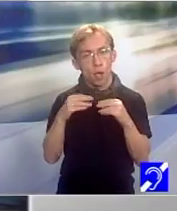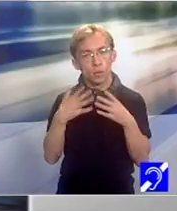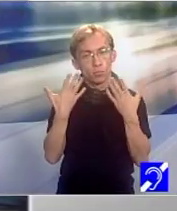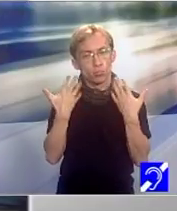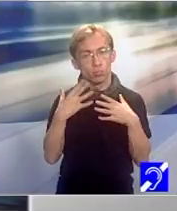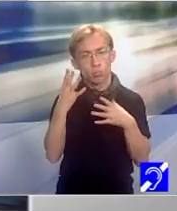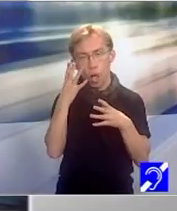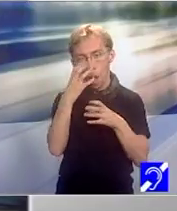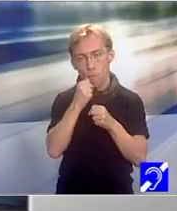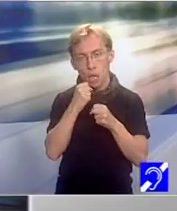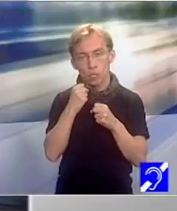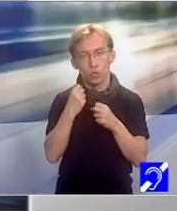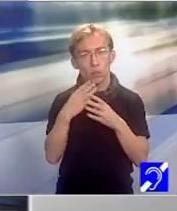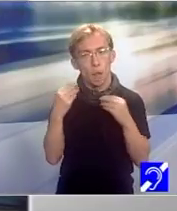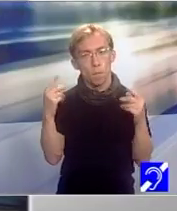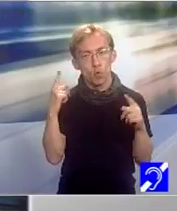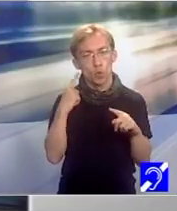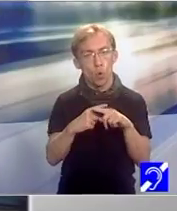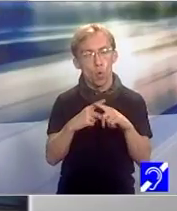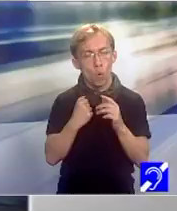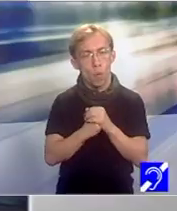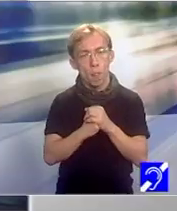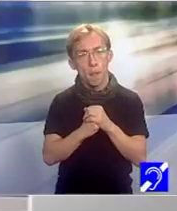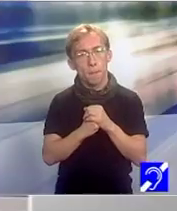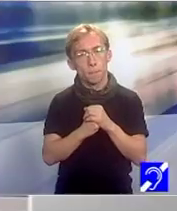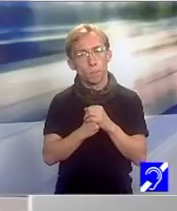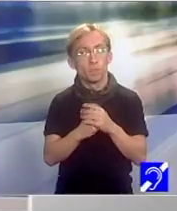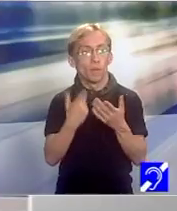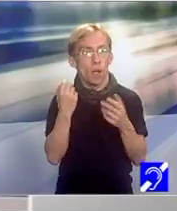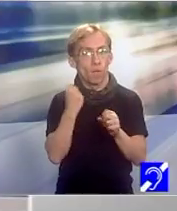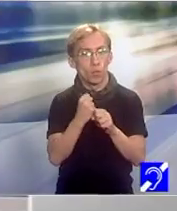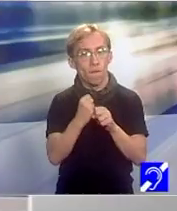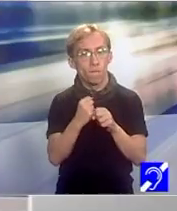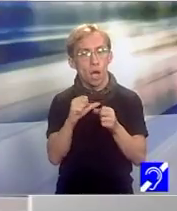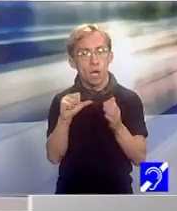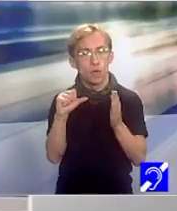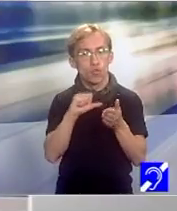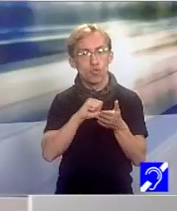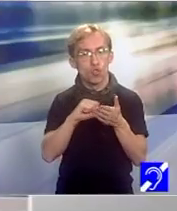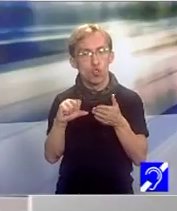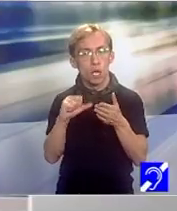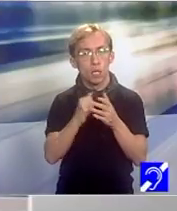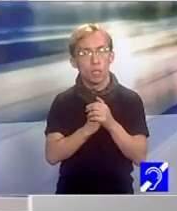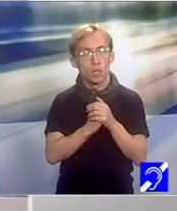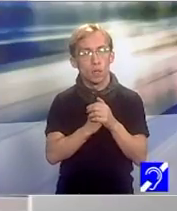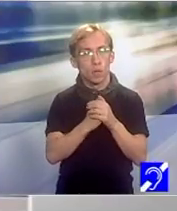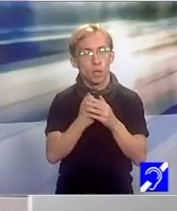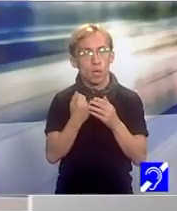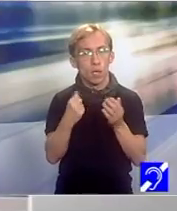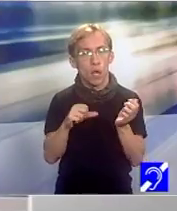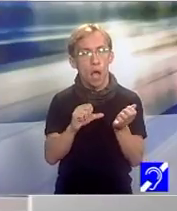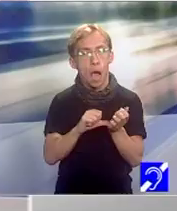mai multe ori. I-am căzut în genunchi doctorului să-mi facă cezariană. Doctorul mi-a spus, anestezist atunci,